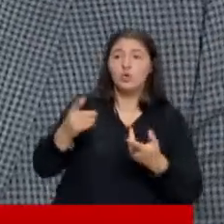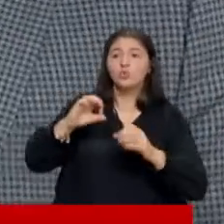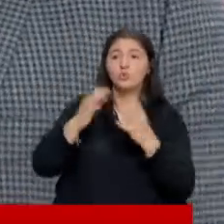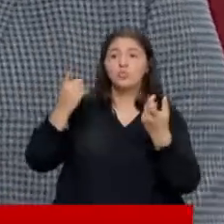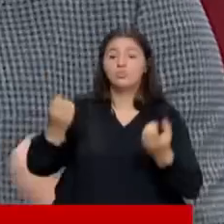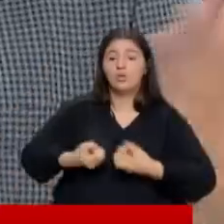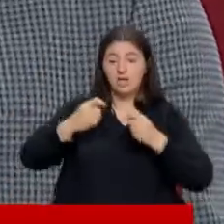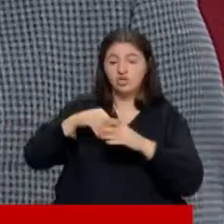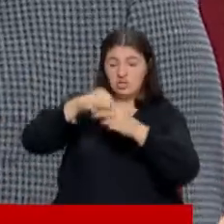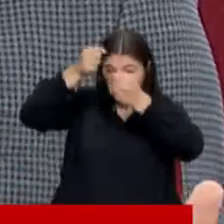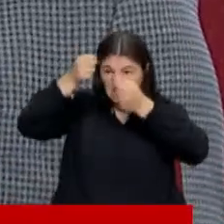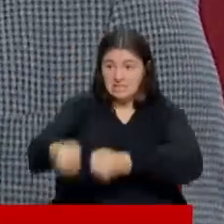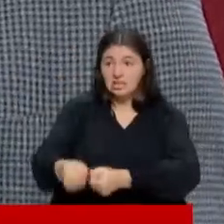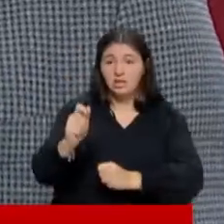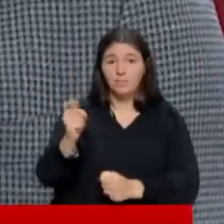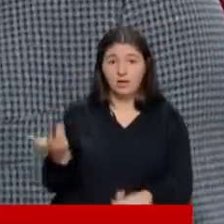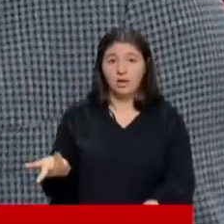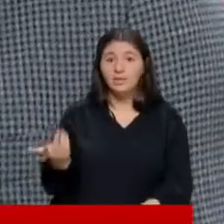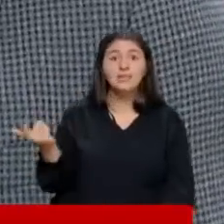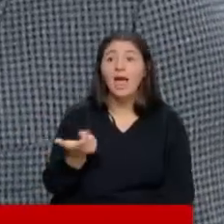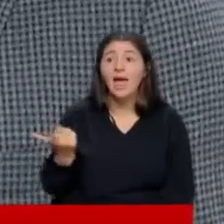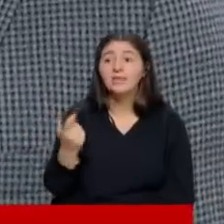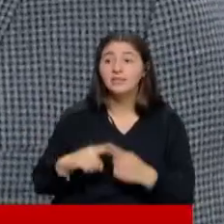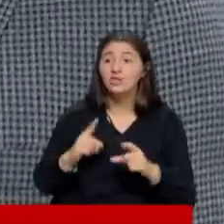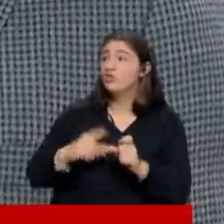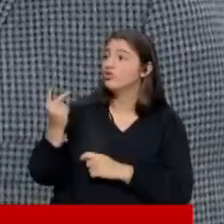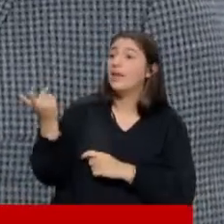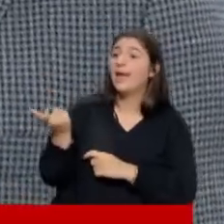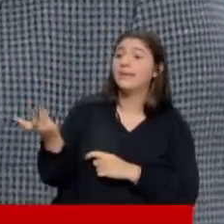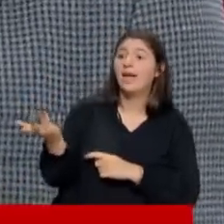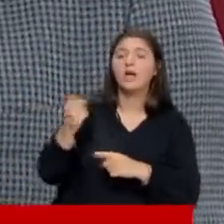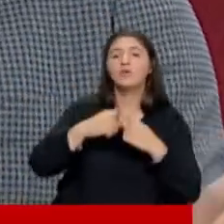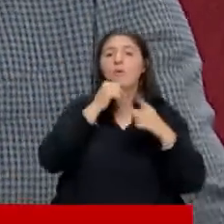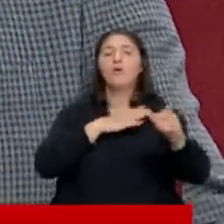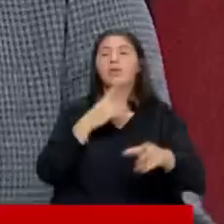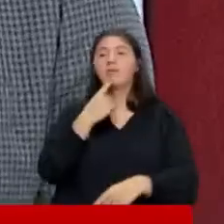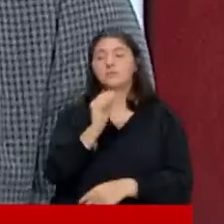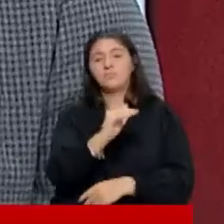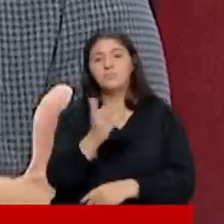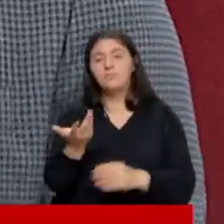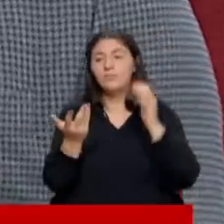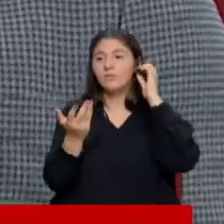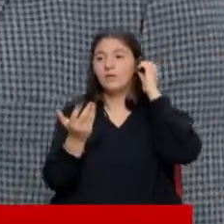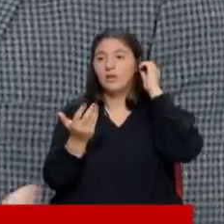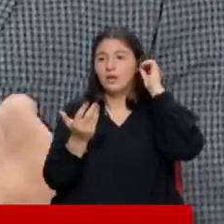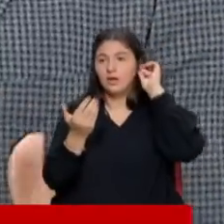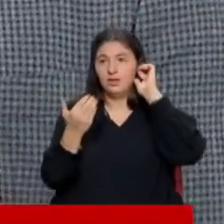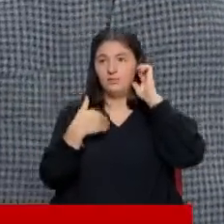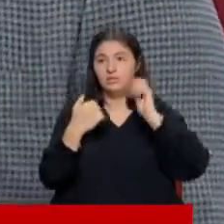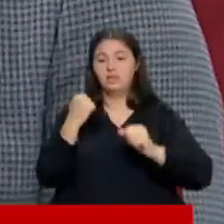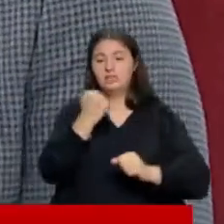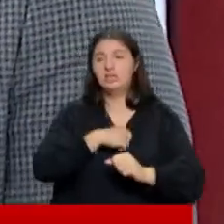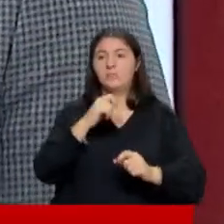da çözüm üretmek için baskı ortamı oluşturmak nerede siyasetçiler Kılıçdaroğlu'na dedim ki ya bana